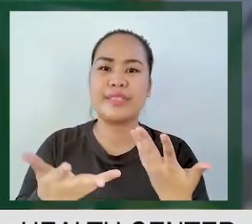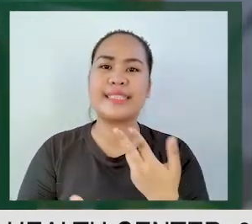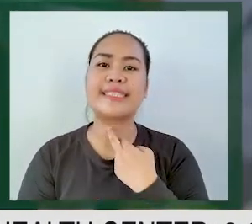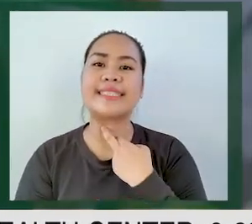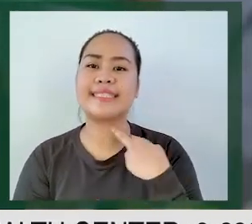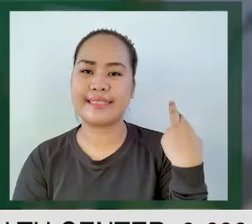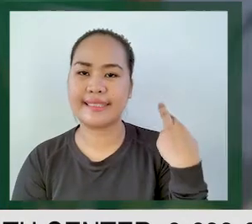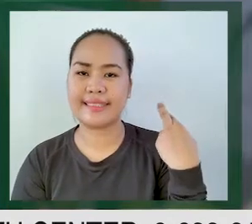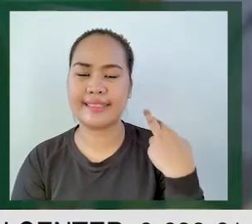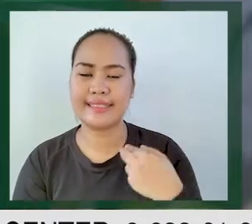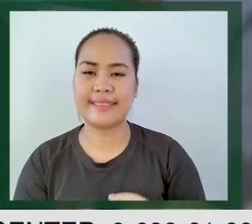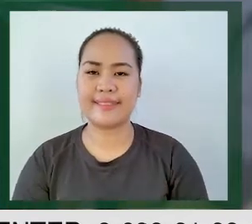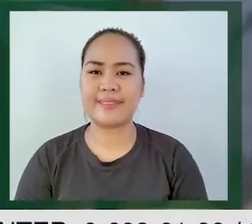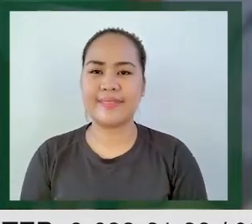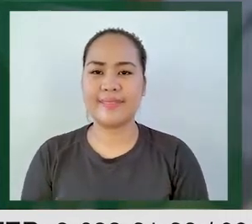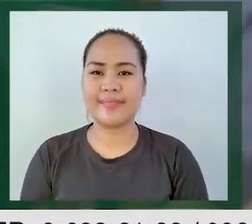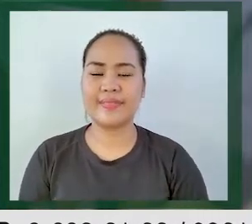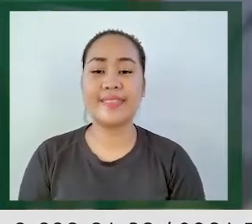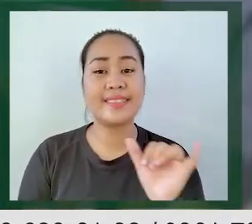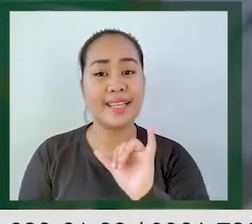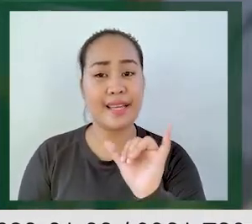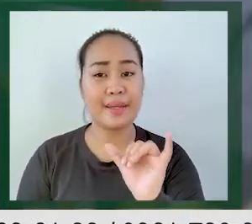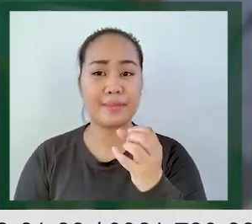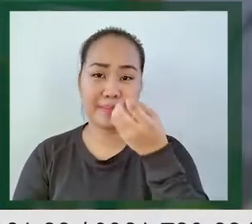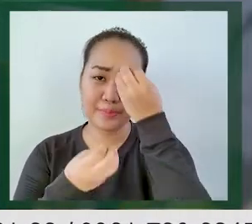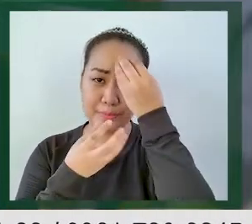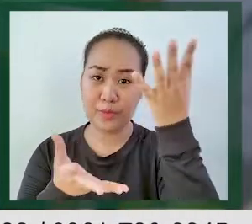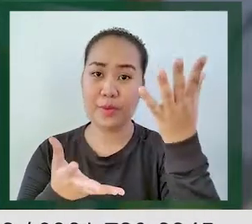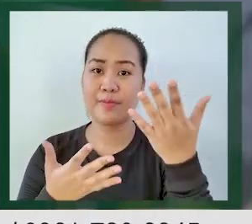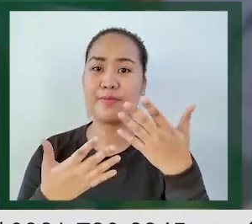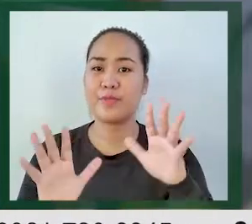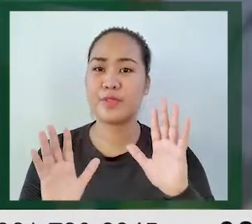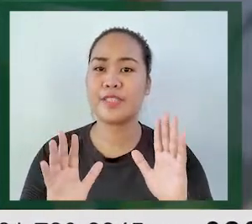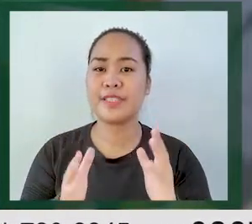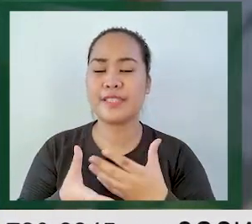ang ating paglabas is limited. So sa akin lamang po,